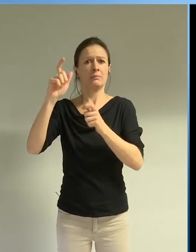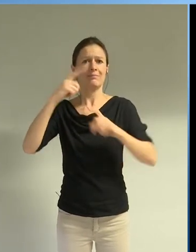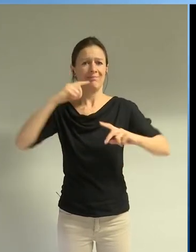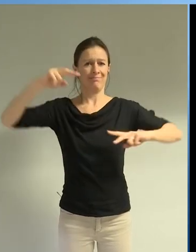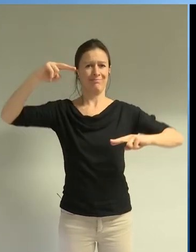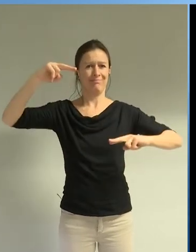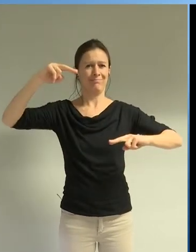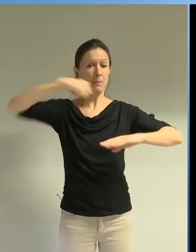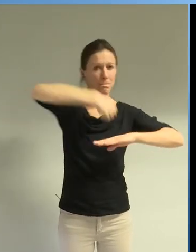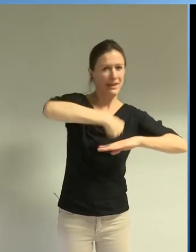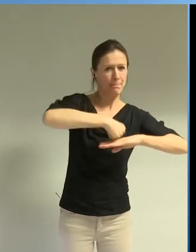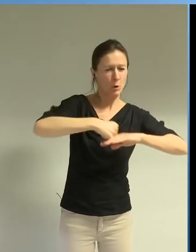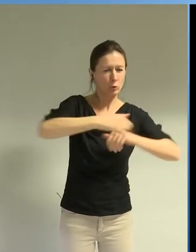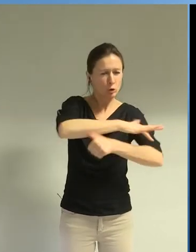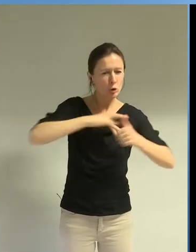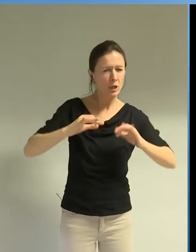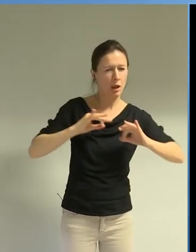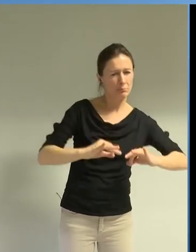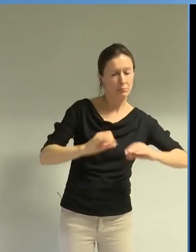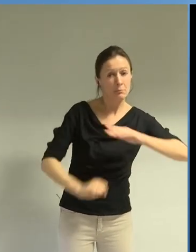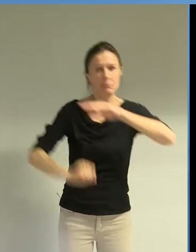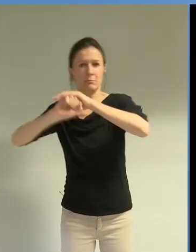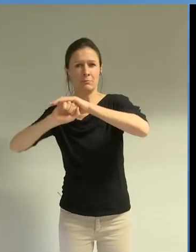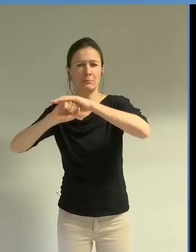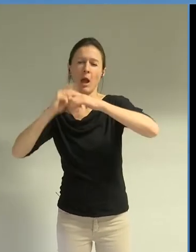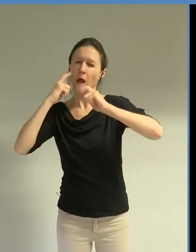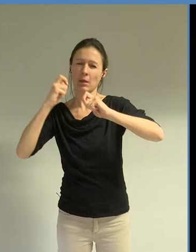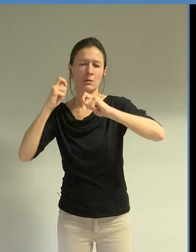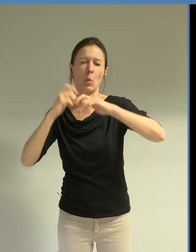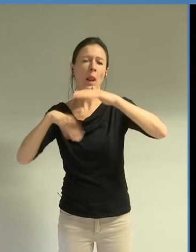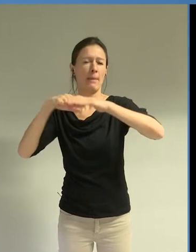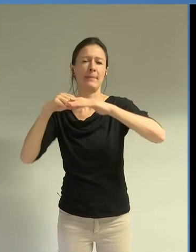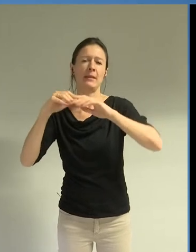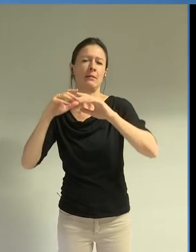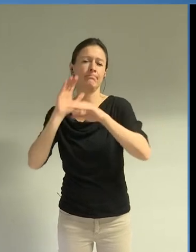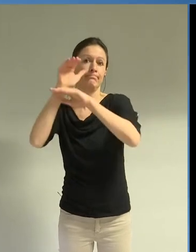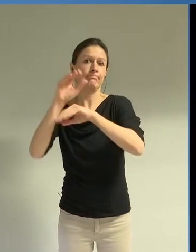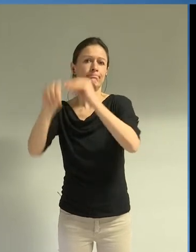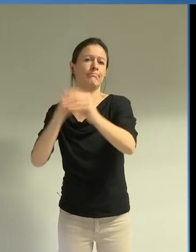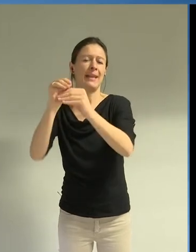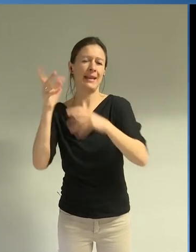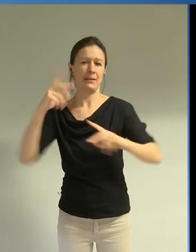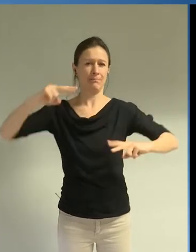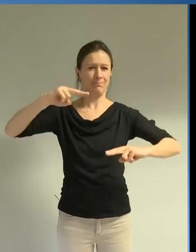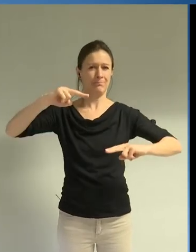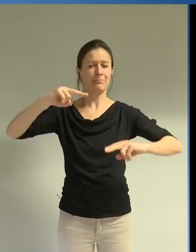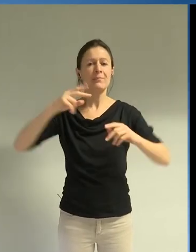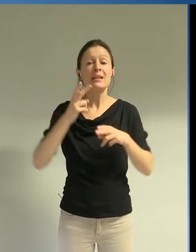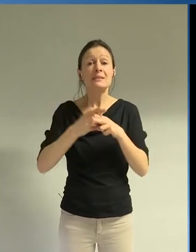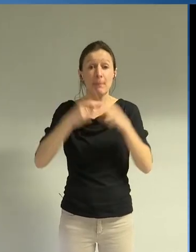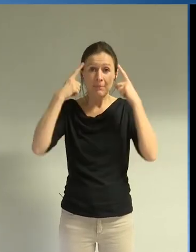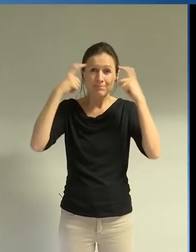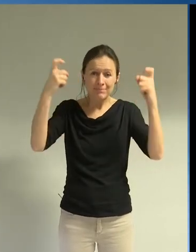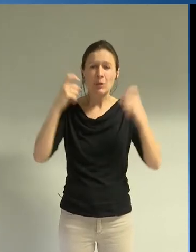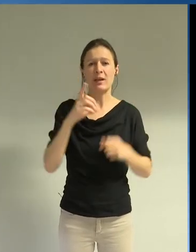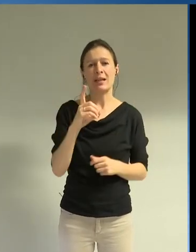l'humanité que décrit 4 hour quand son premier article pour oxfam en 2012 et dans son livre en 2010 est la théorie du do not l'économie